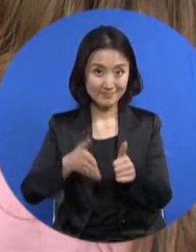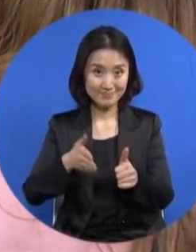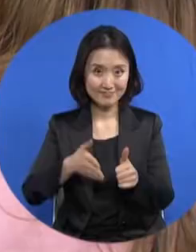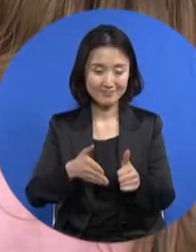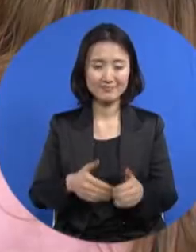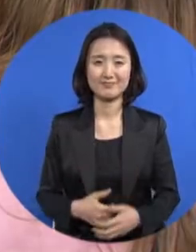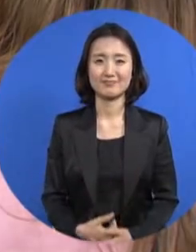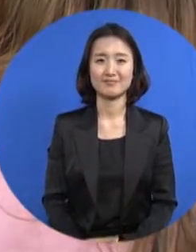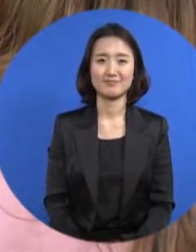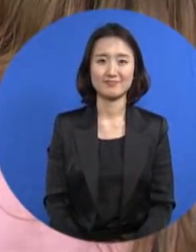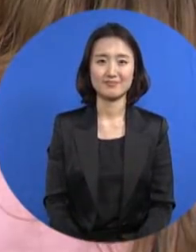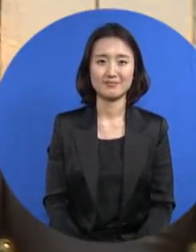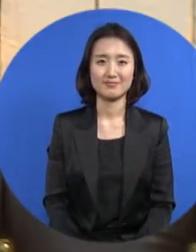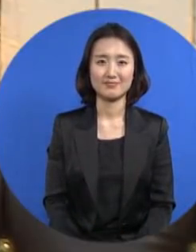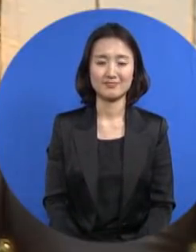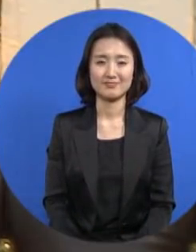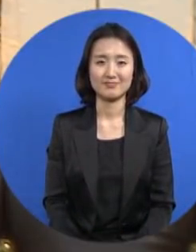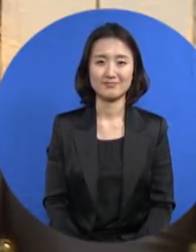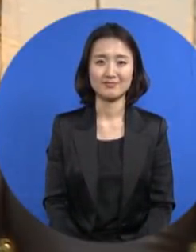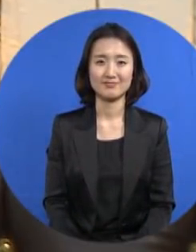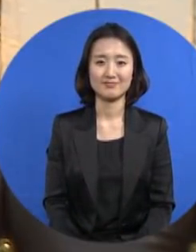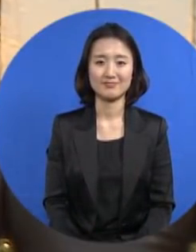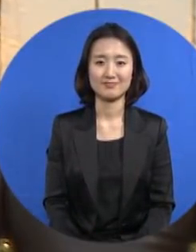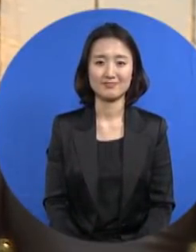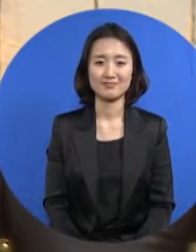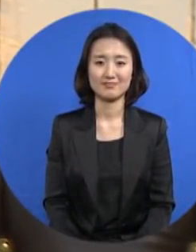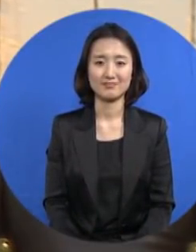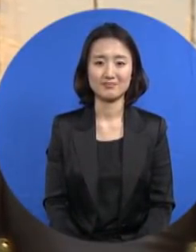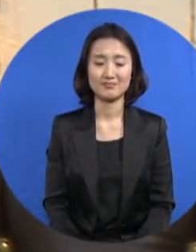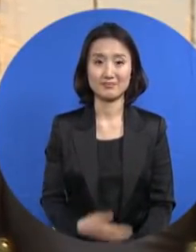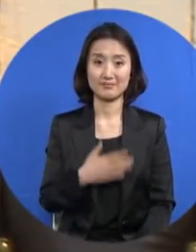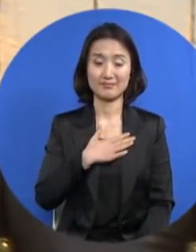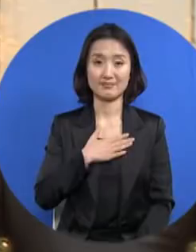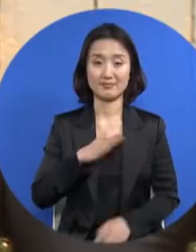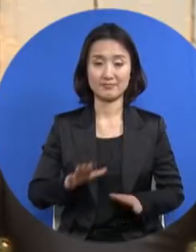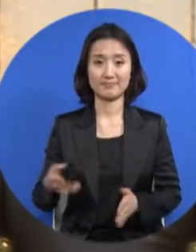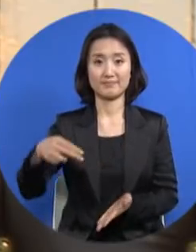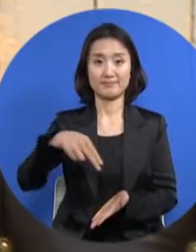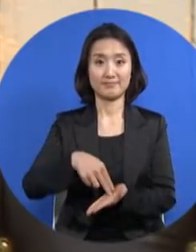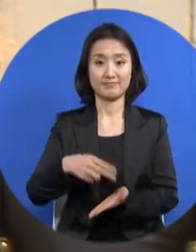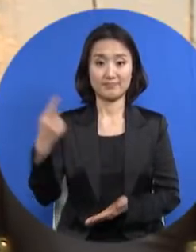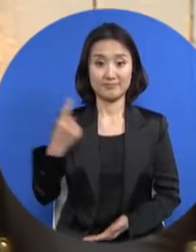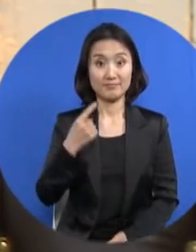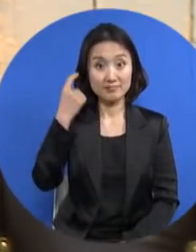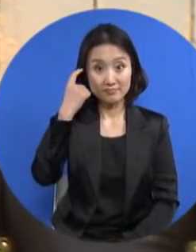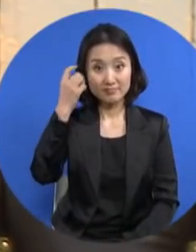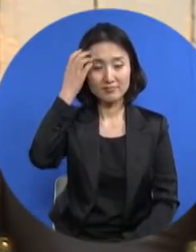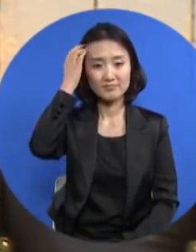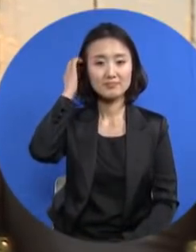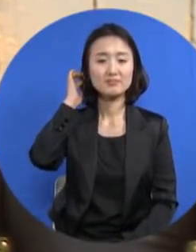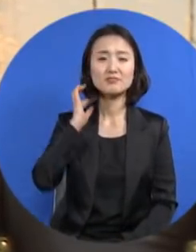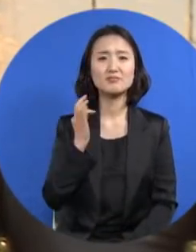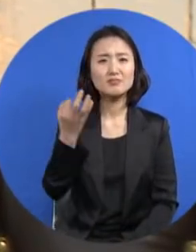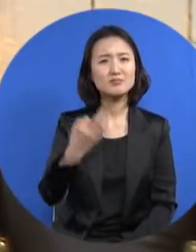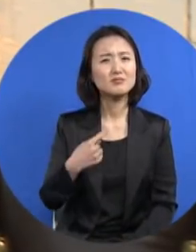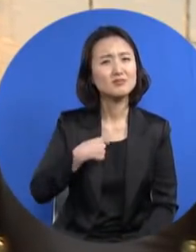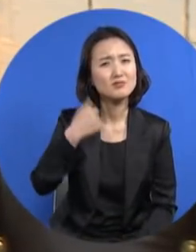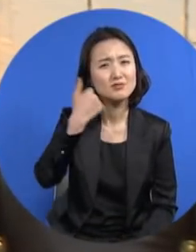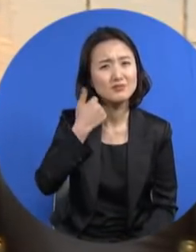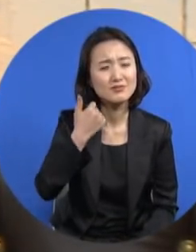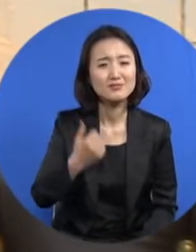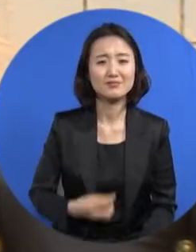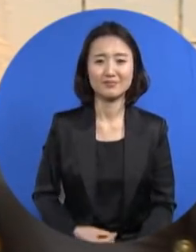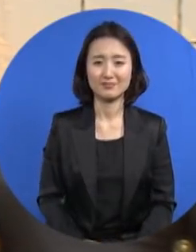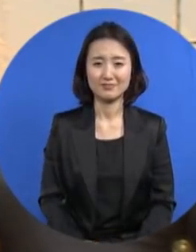저는요, 여기에 나와 있는데 오늘 제가 어떤 사람일 것 같으세요?